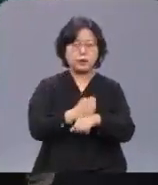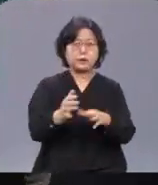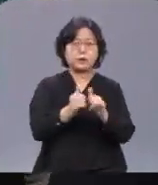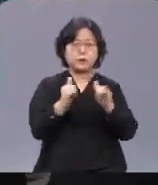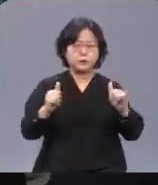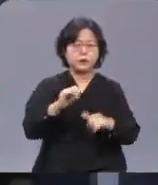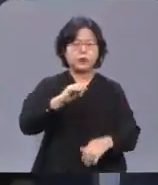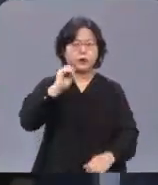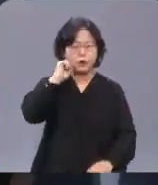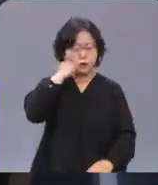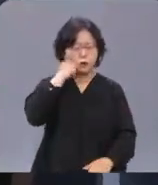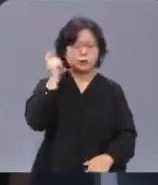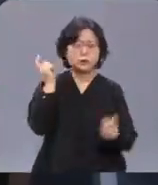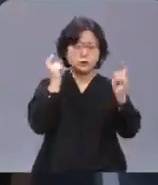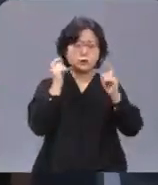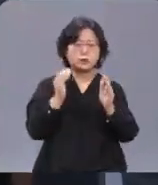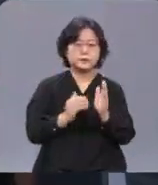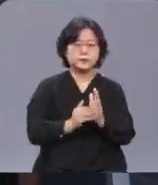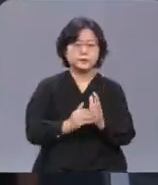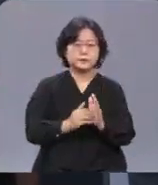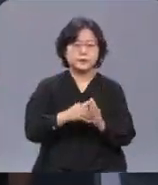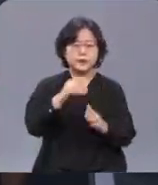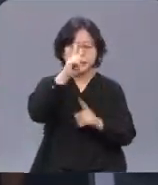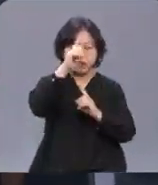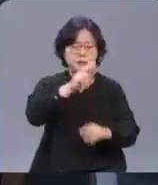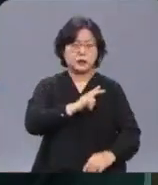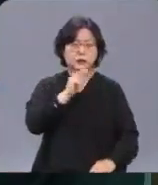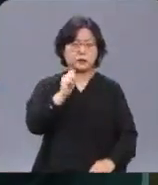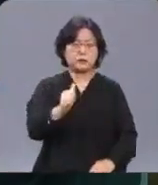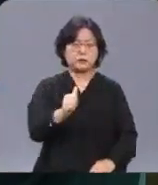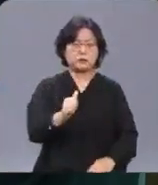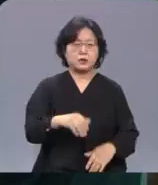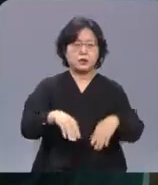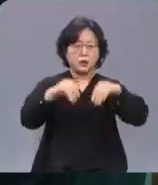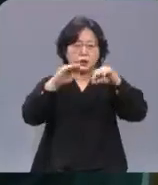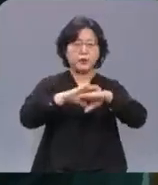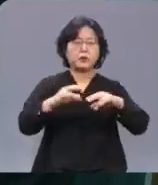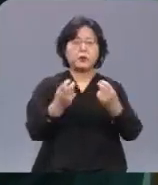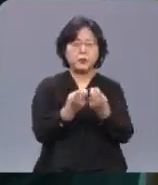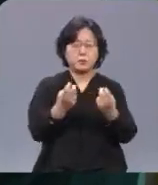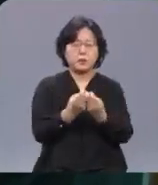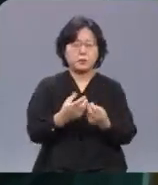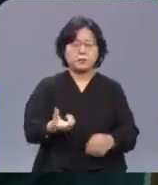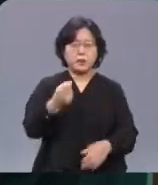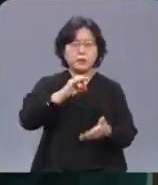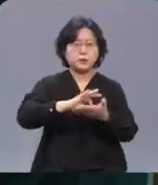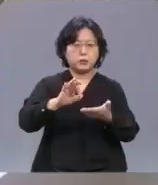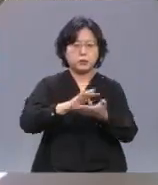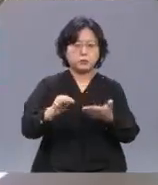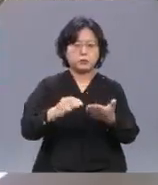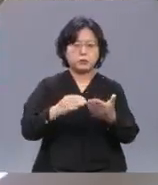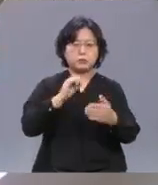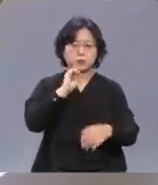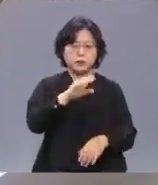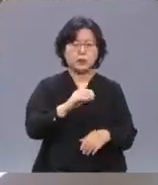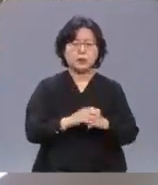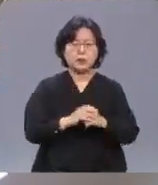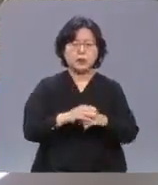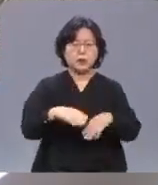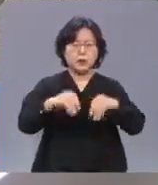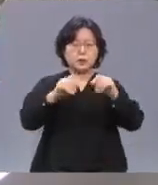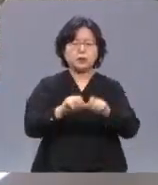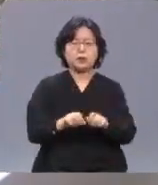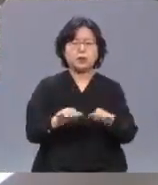주민들의 애로사항을 청취했습니다. 이 장관은 이 자리에서 가뭄 대책 예산을 조기에 집행해 줄 것을 당부하는 등 가뭄